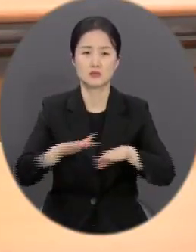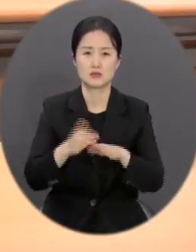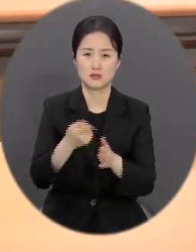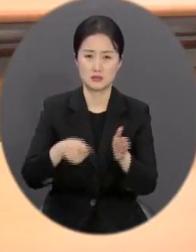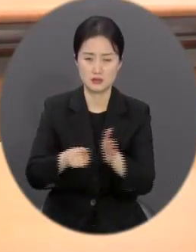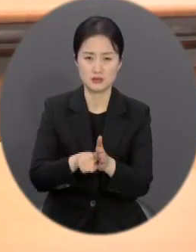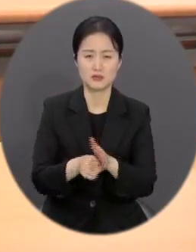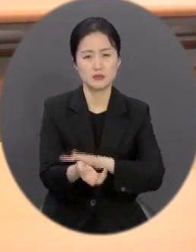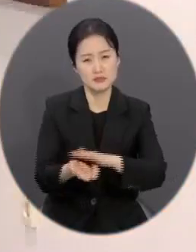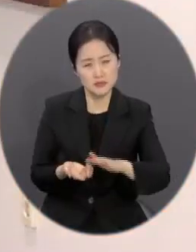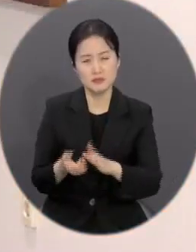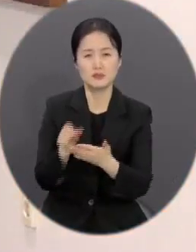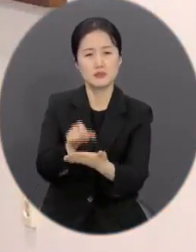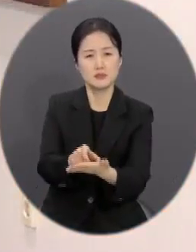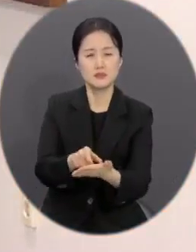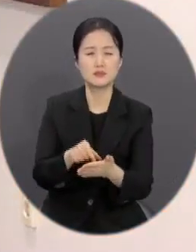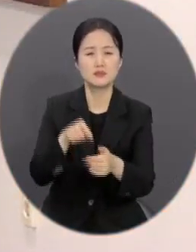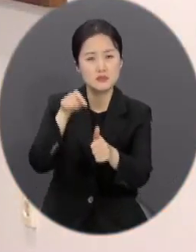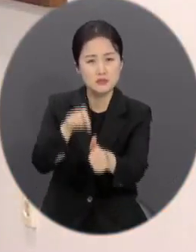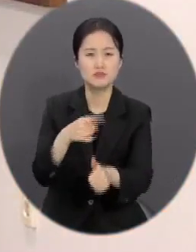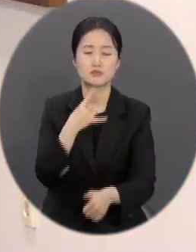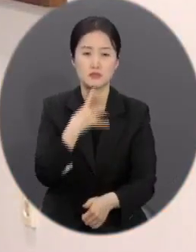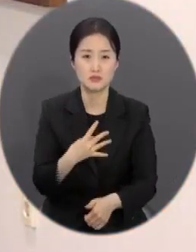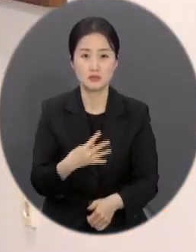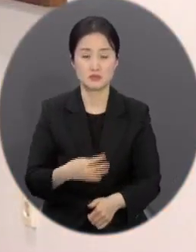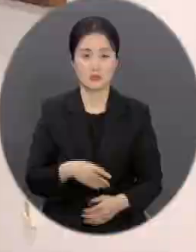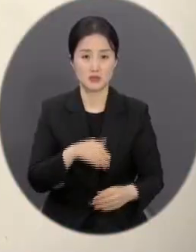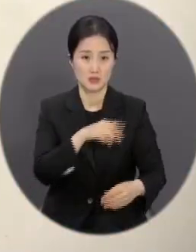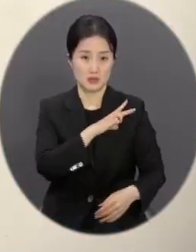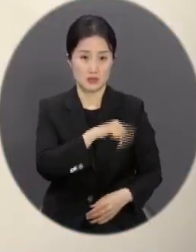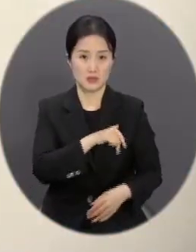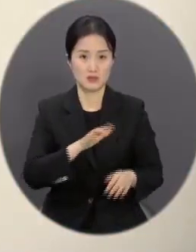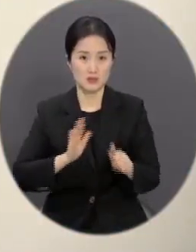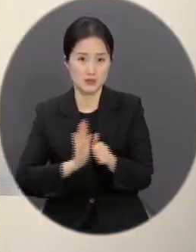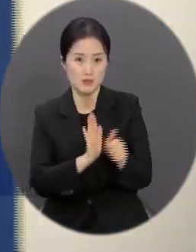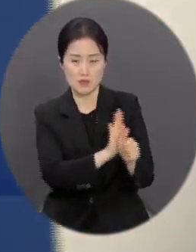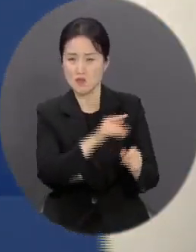뿐이라며 현역 국회의원들을 유리하기 위한 조치가 아니라고 반박했습니다.